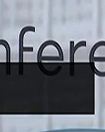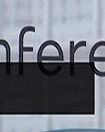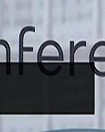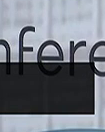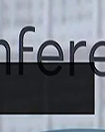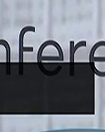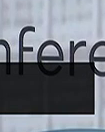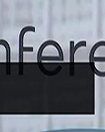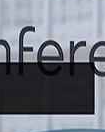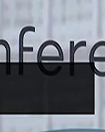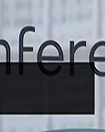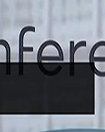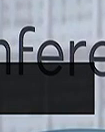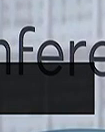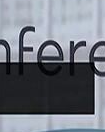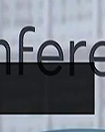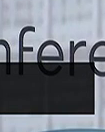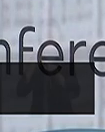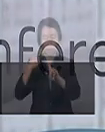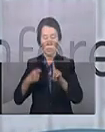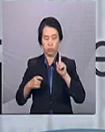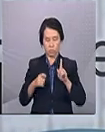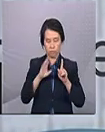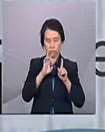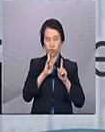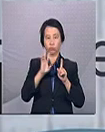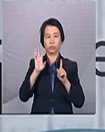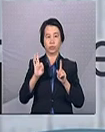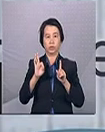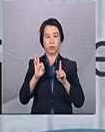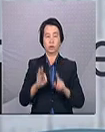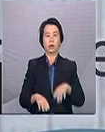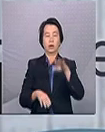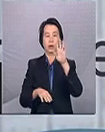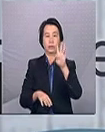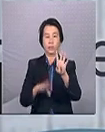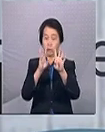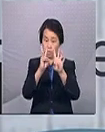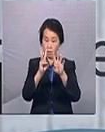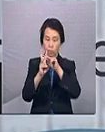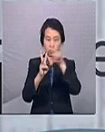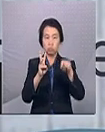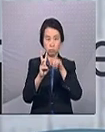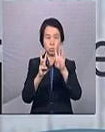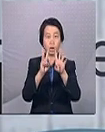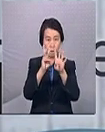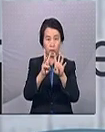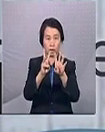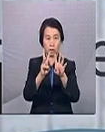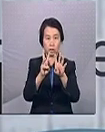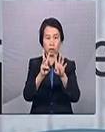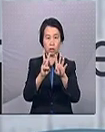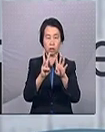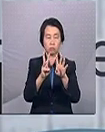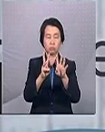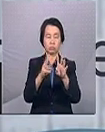3,662 kes. Daripada 179 kes, 46 adalah berkaitan dengan Perhimpunan